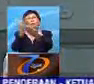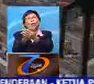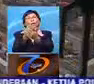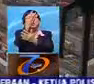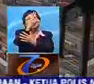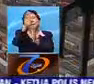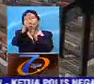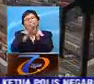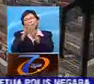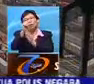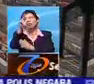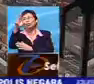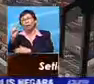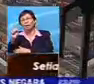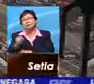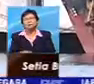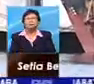16 bilion